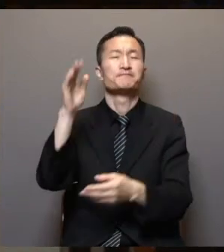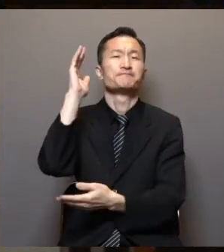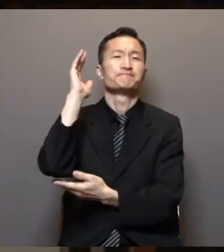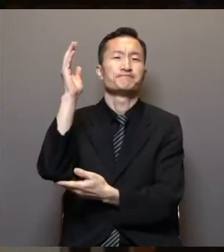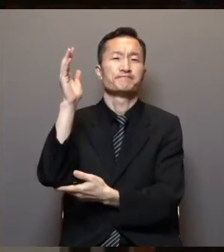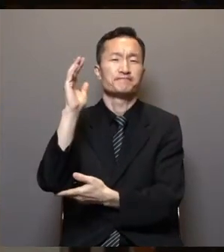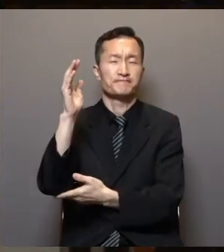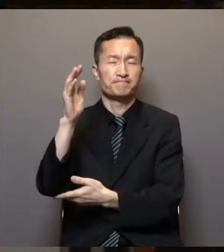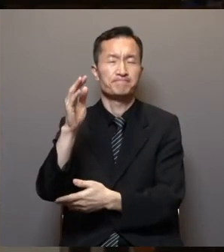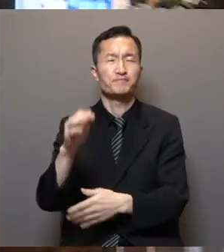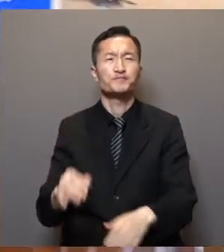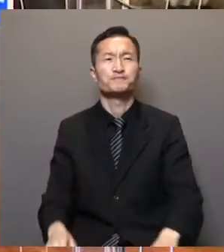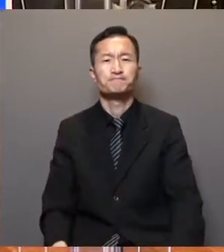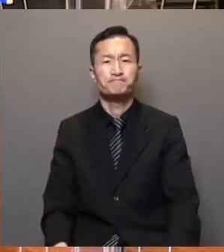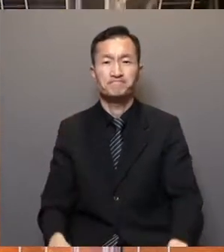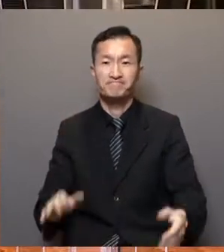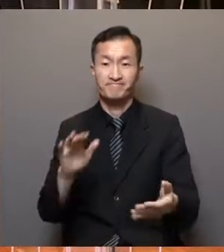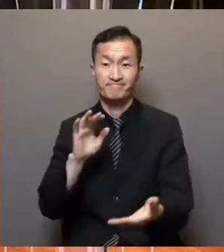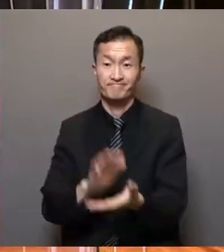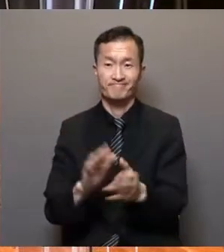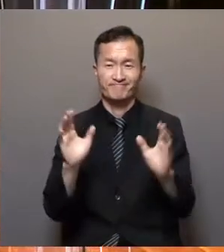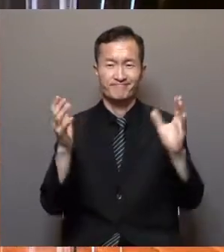바랍니다.